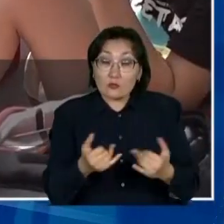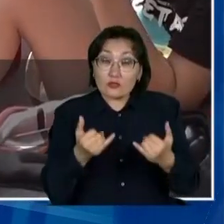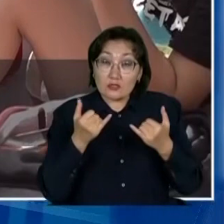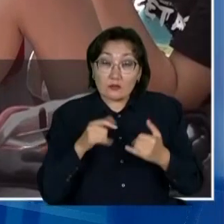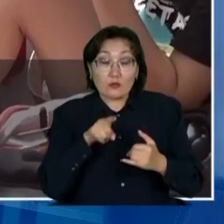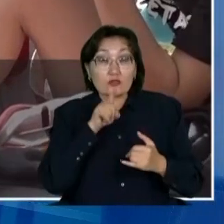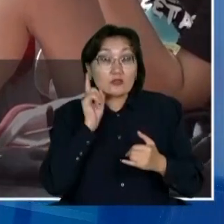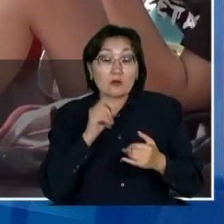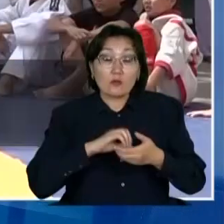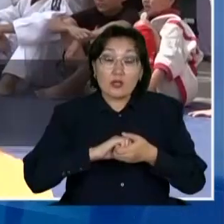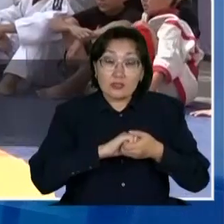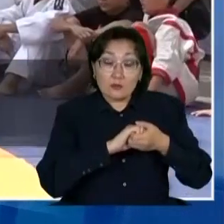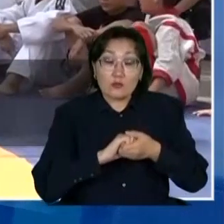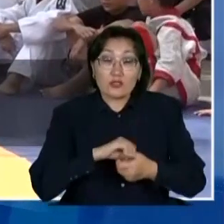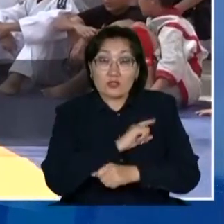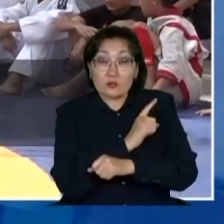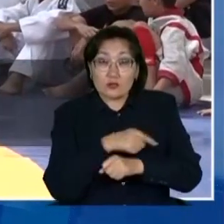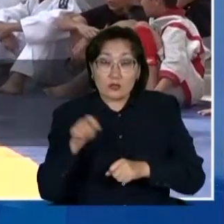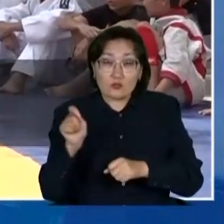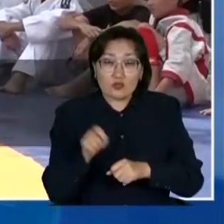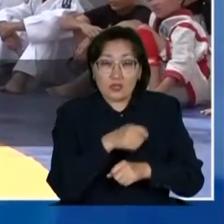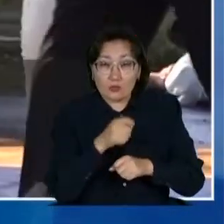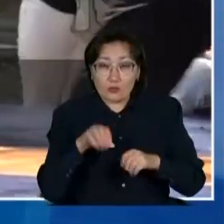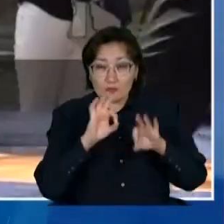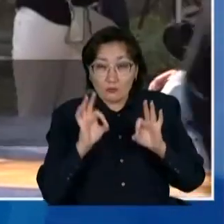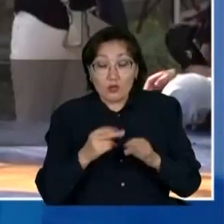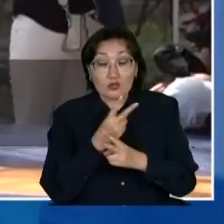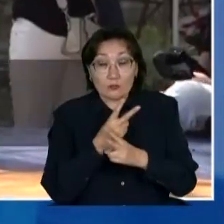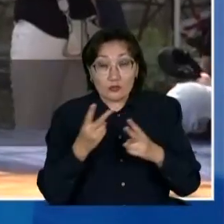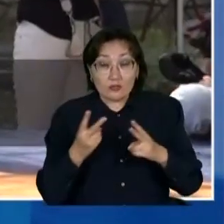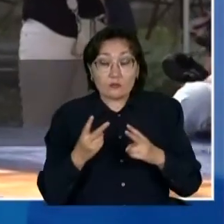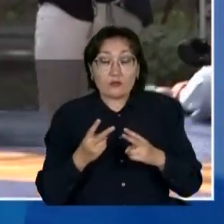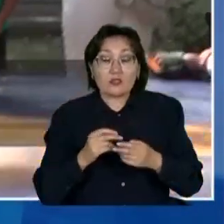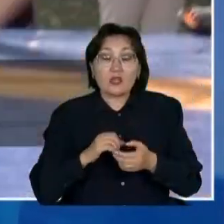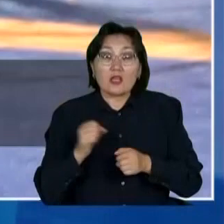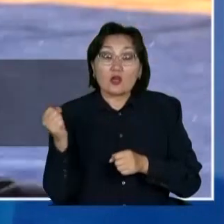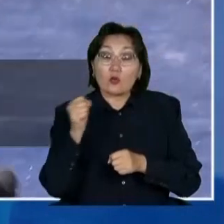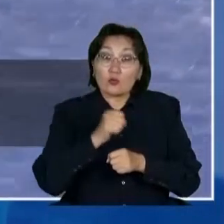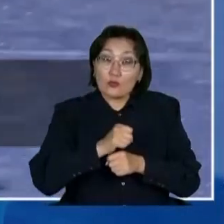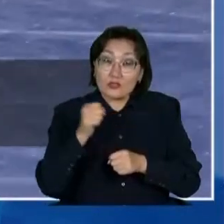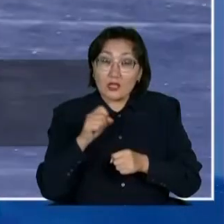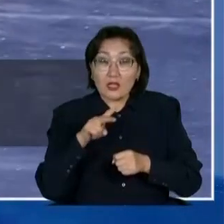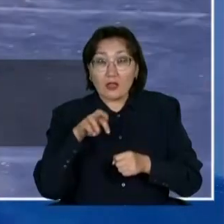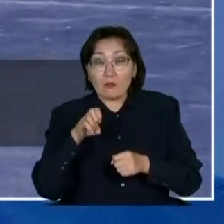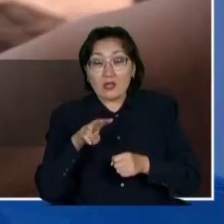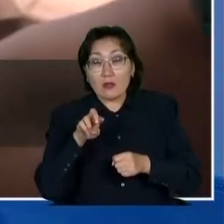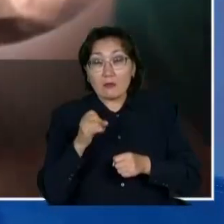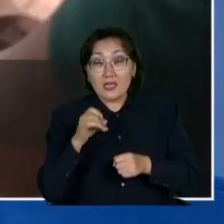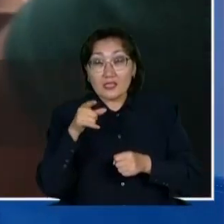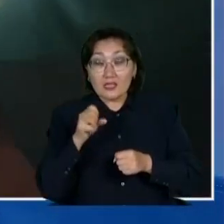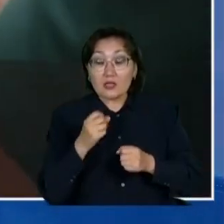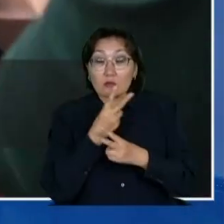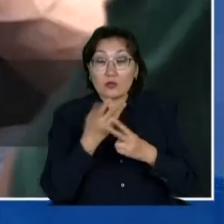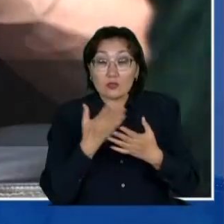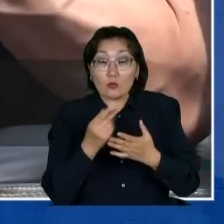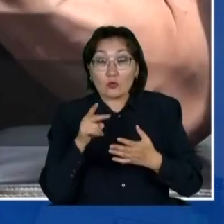жас өрендердің күресіне, мықтылардың семсер көтеріскен өнеріне куә болып, біліктілердің қол күресін және аламан бәйгені тамашалады. Атап айтса,